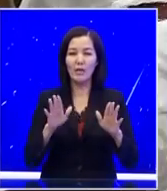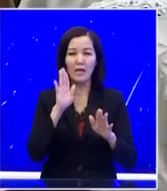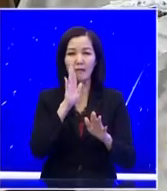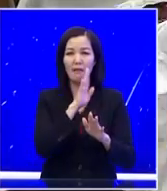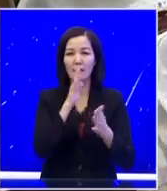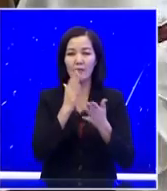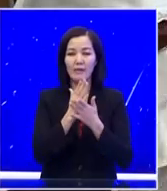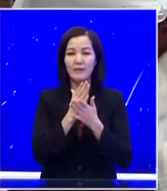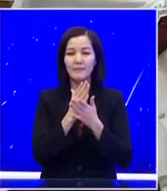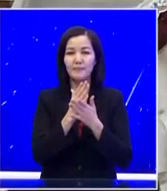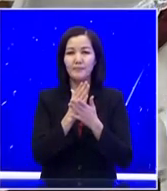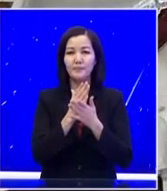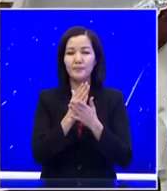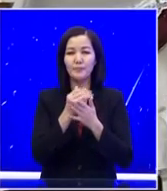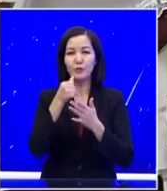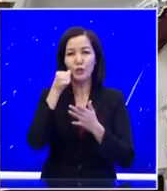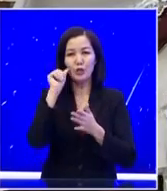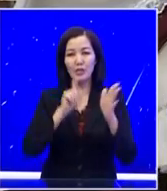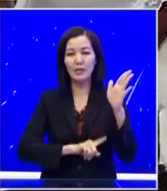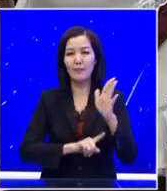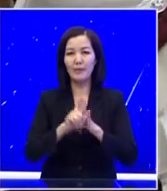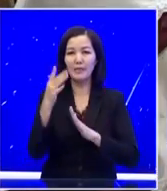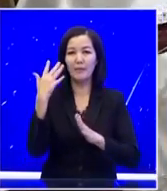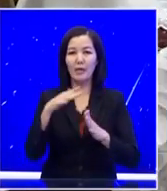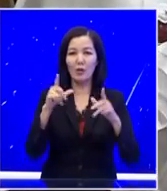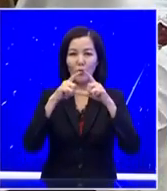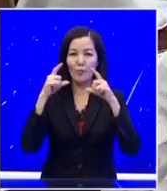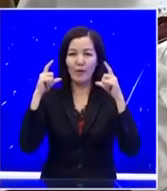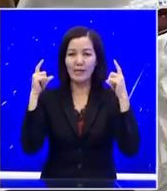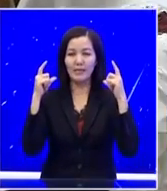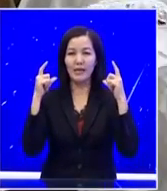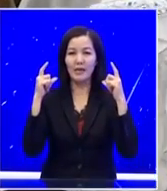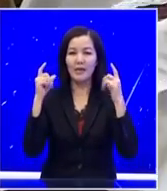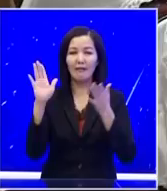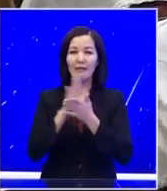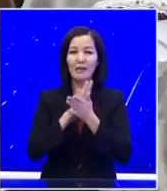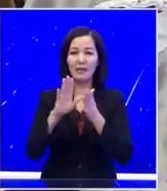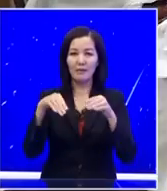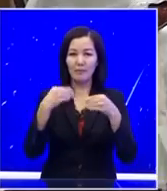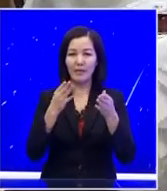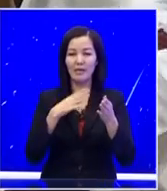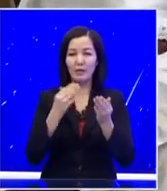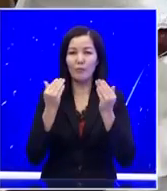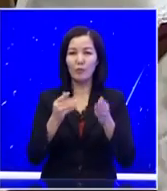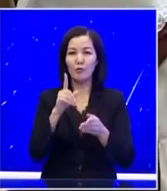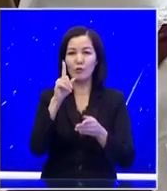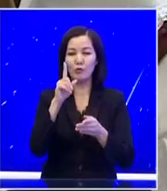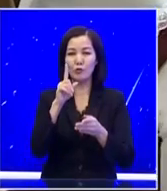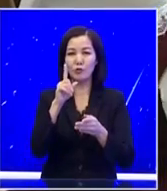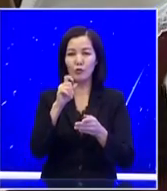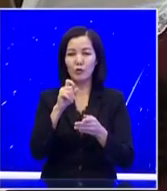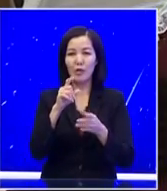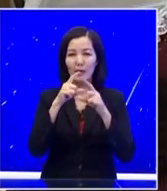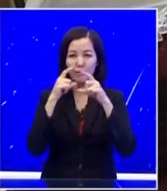бар. Соларға біз кешегі күні 50 масканы бетперден тараттық. Енді бүгін 100